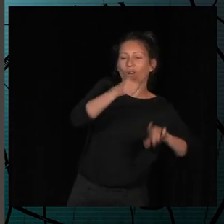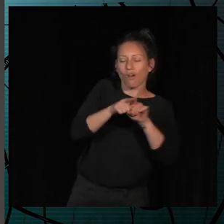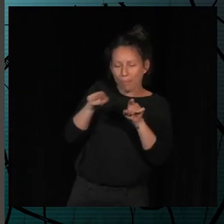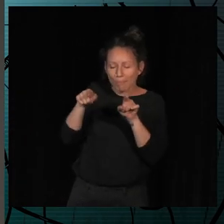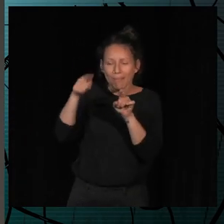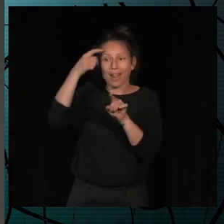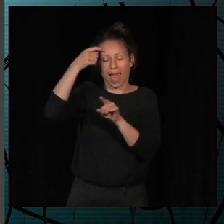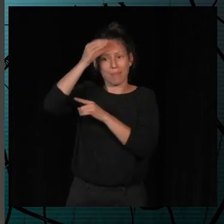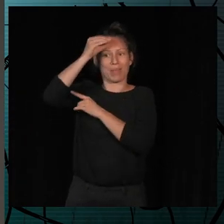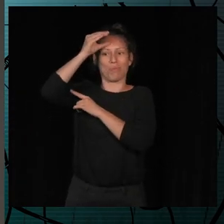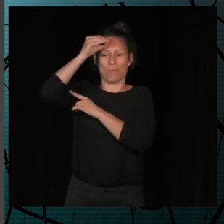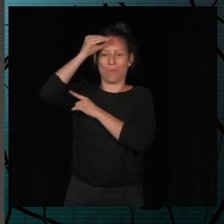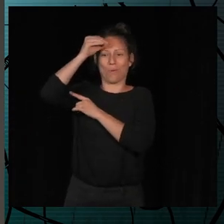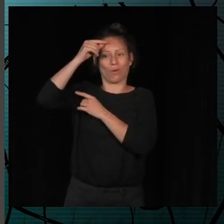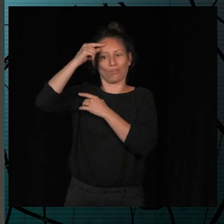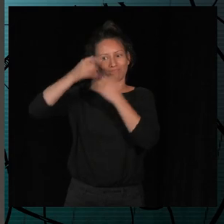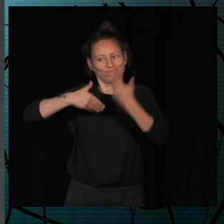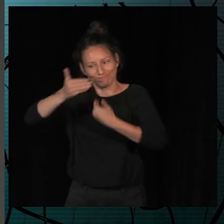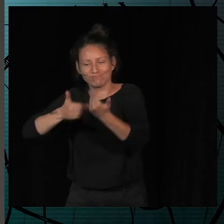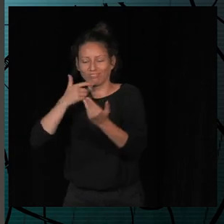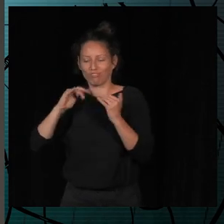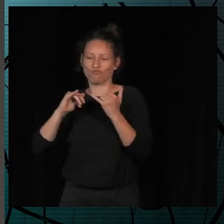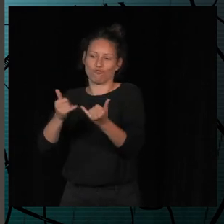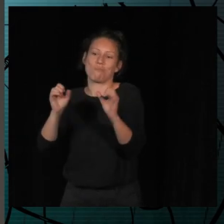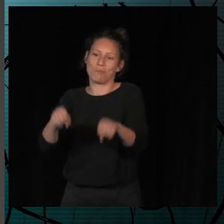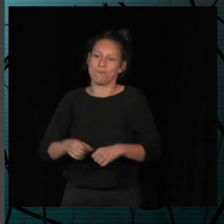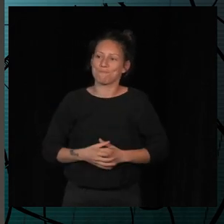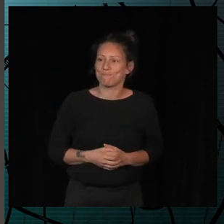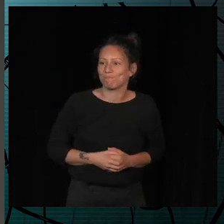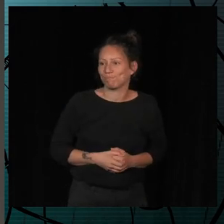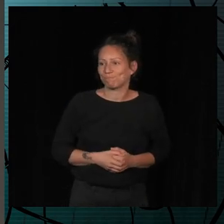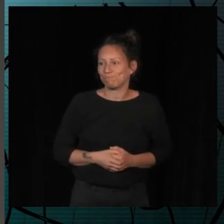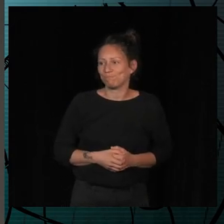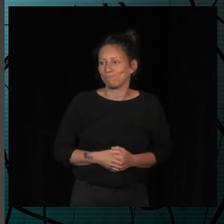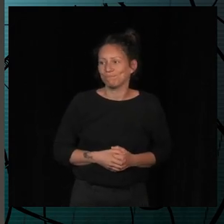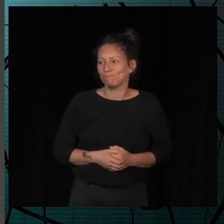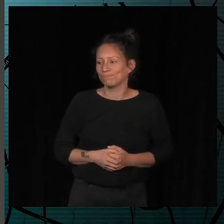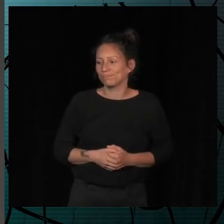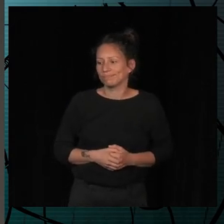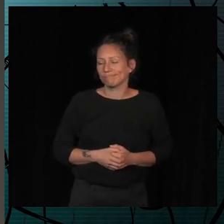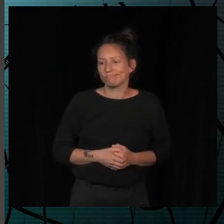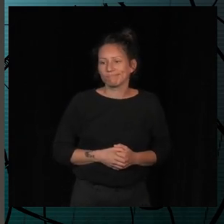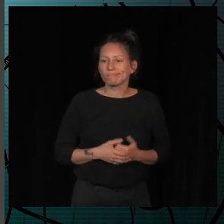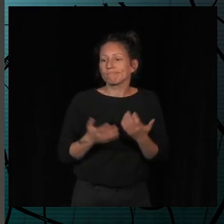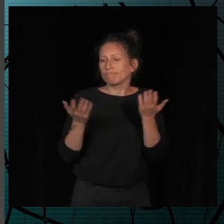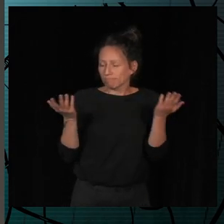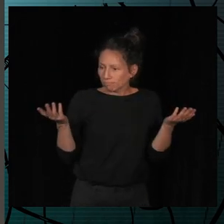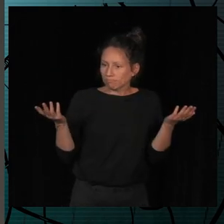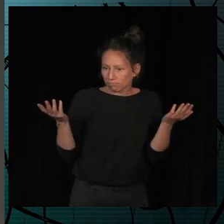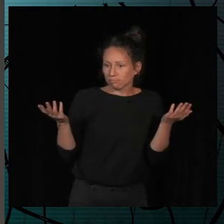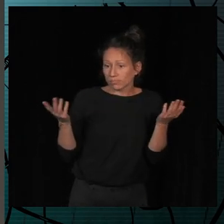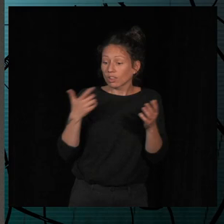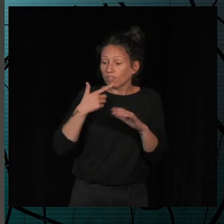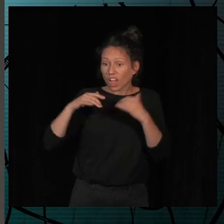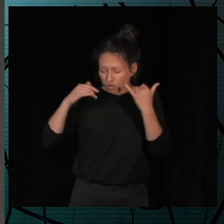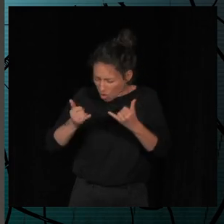de tout ce qu'on éprouve de tout ce qui nous inquiète donc bien penser que le jeu excessif